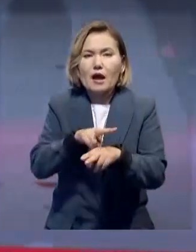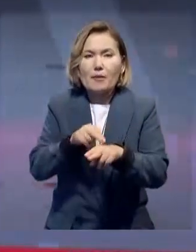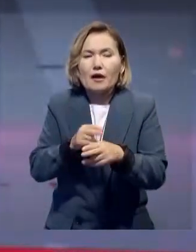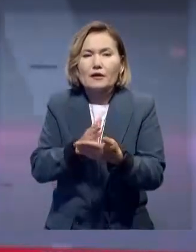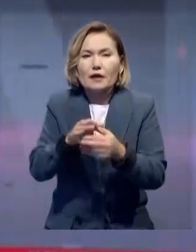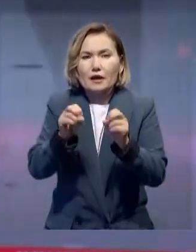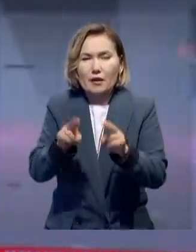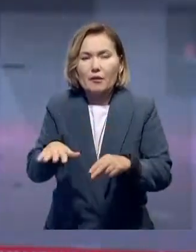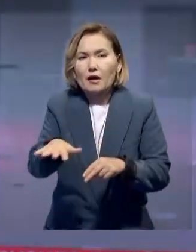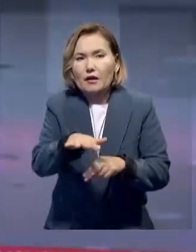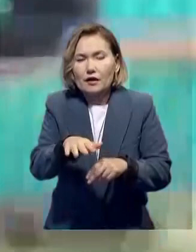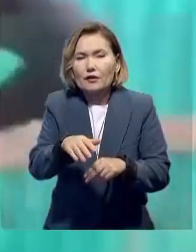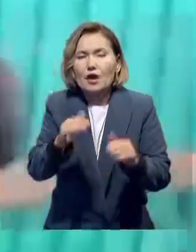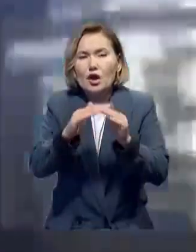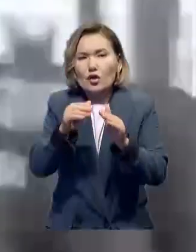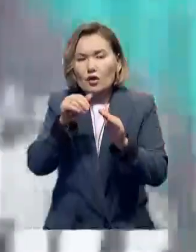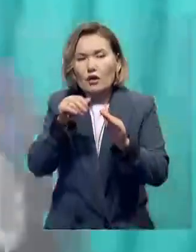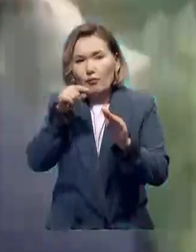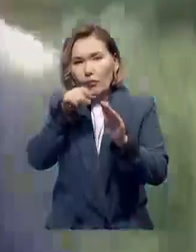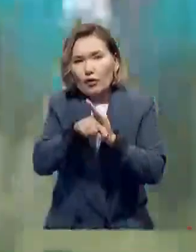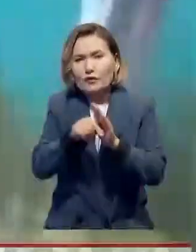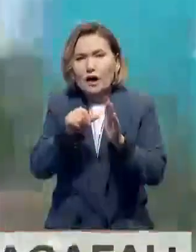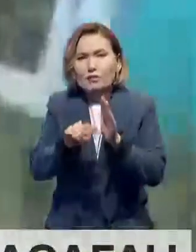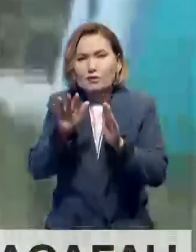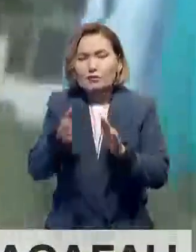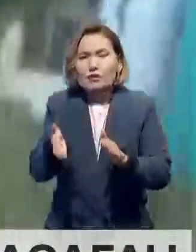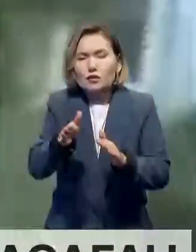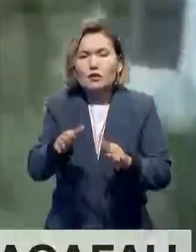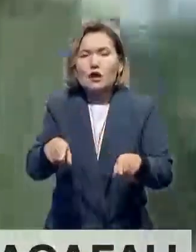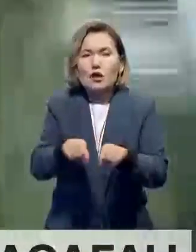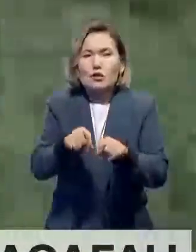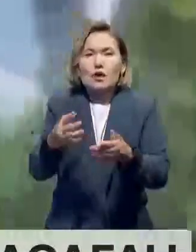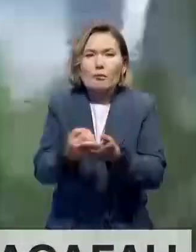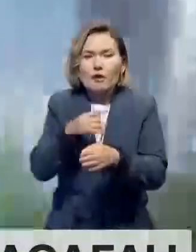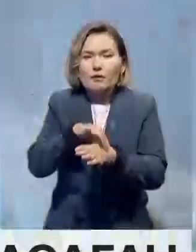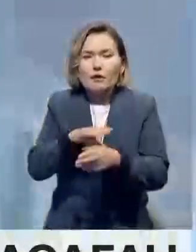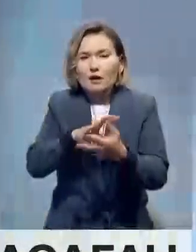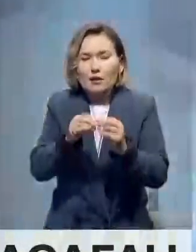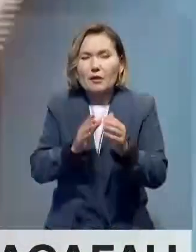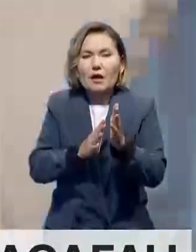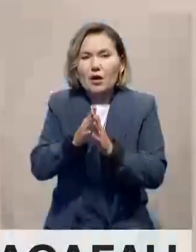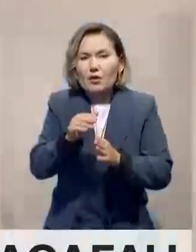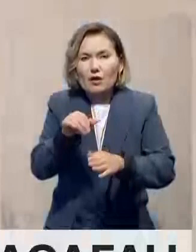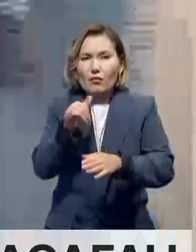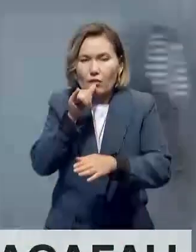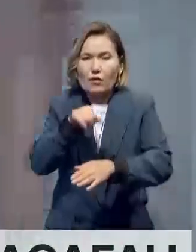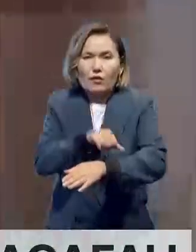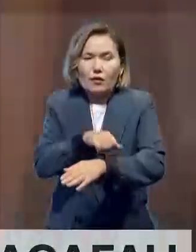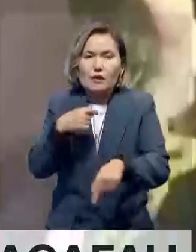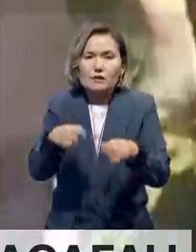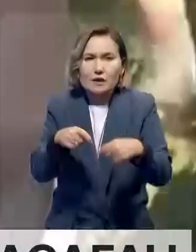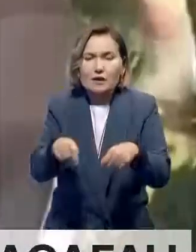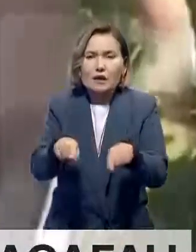қызметкерлері оның ауласынан улы өсімдіктің 65 бұтасын тәркілеп. Қазір күдіктінің қанша қарасора өңдеп сатып үлгергендігі тексеріліп